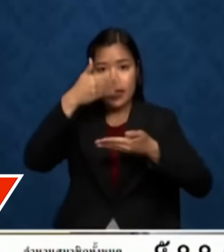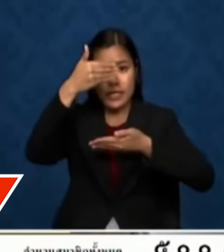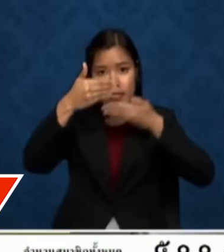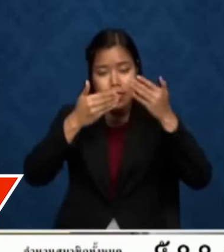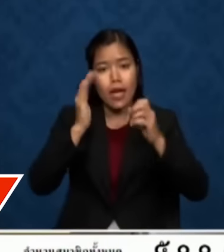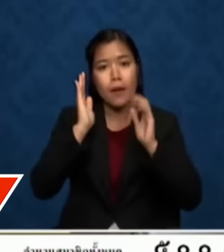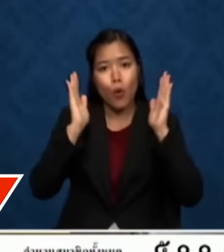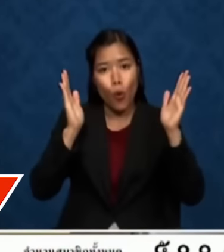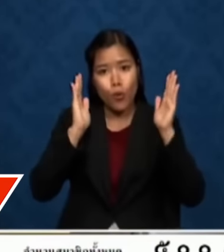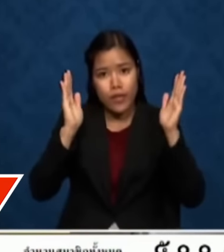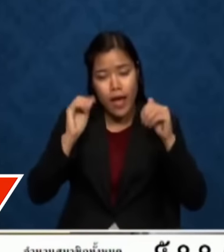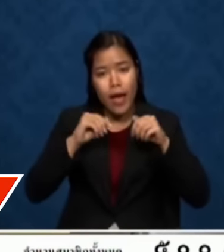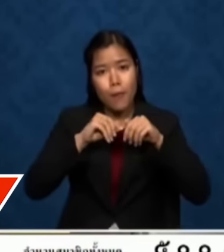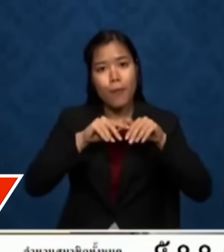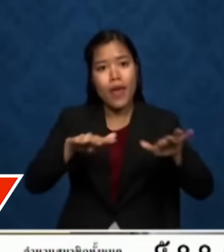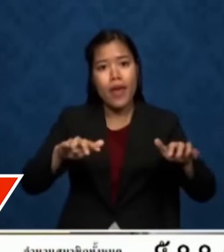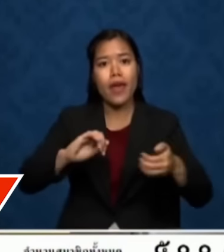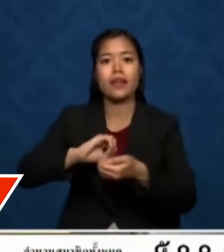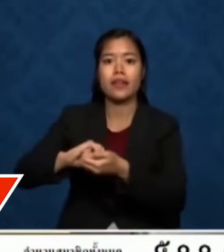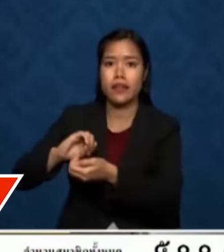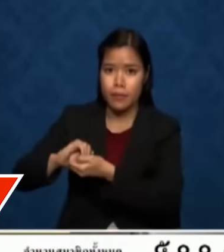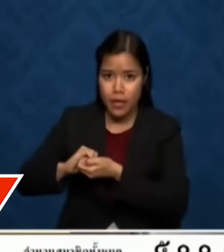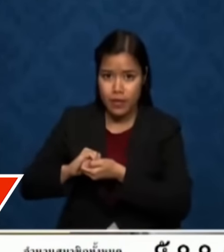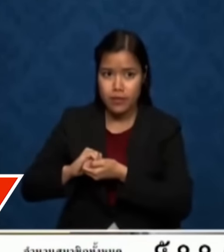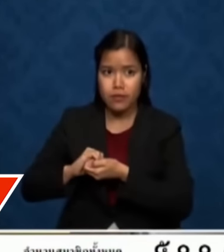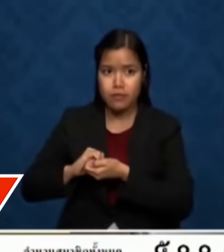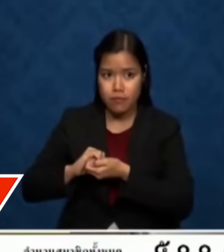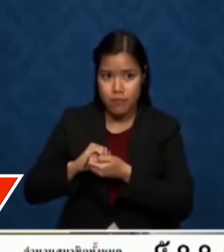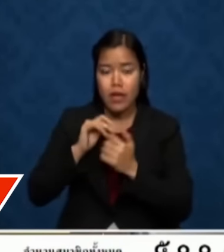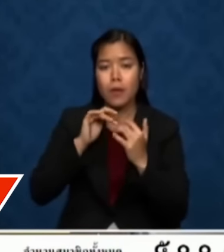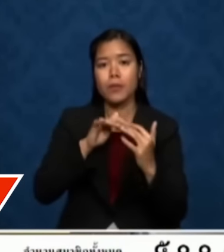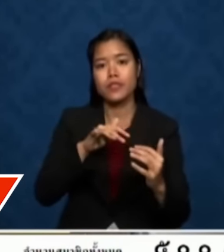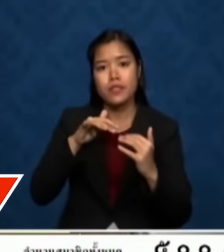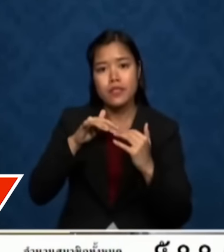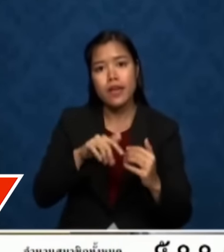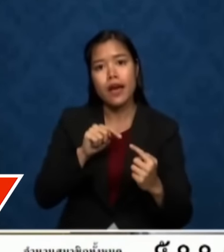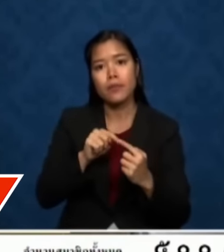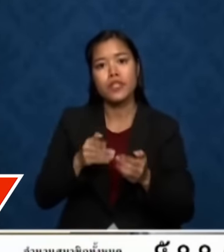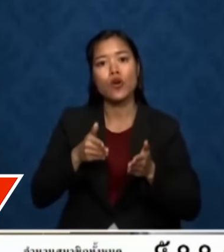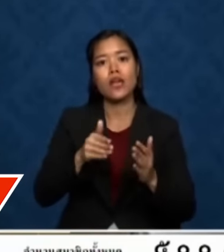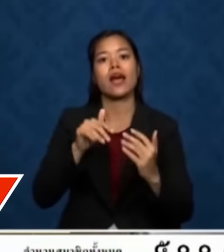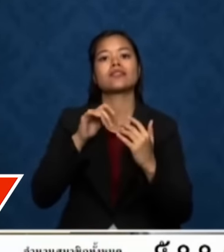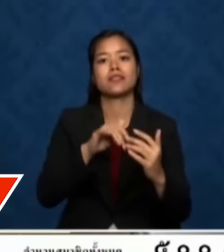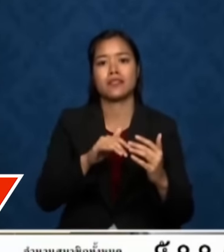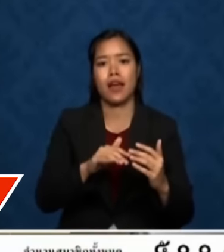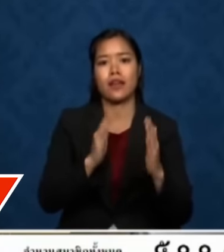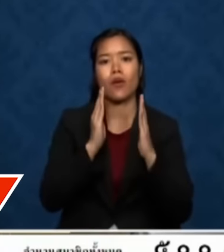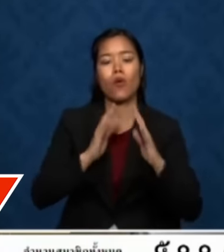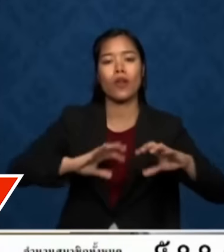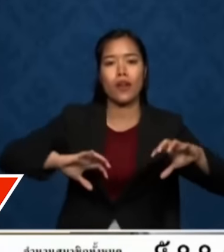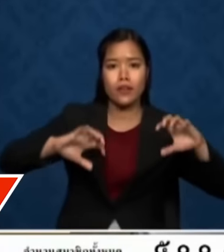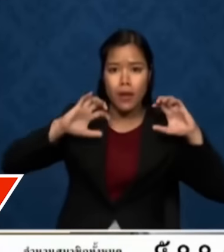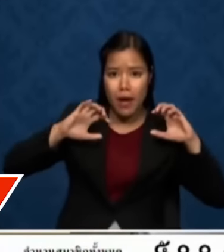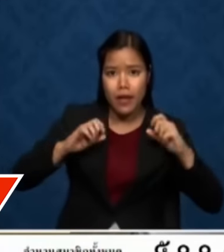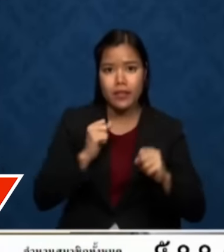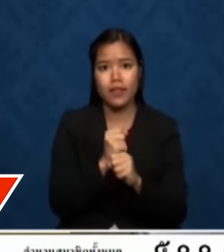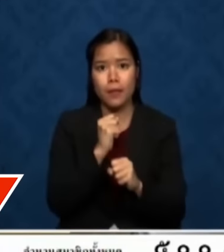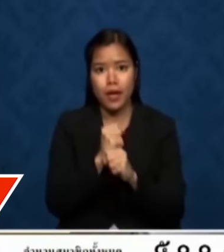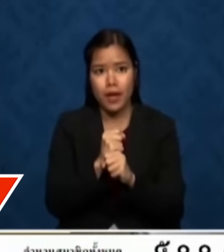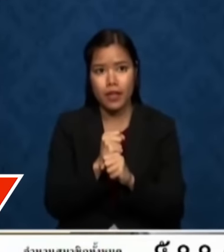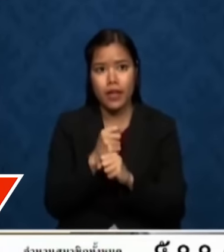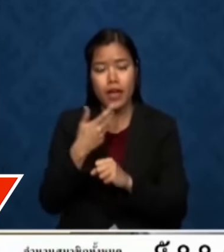พันธ์ร่วมกันเพื่อสื่อสารงานของรัฐบาลให้ประสบความสำเร็จและสื่อมวลชนในประเทศไทยเองเขาก็ไม่ส